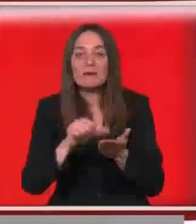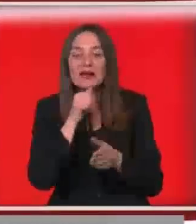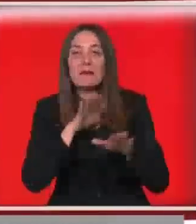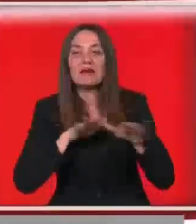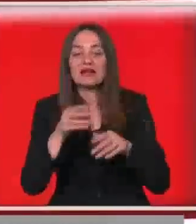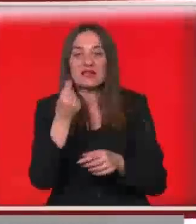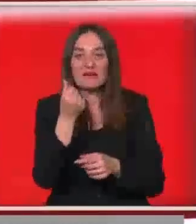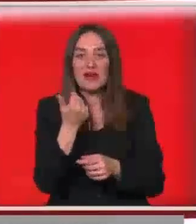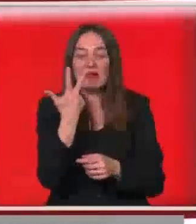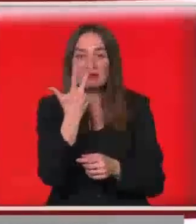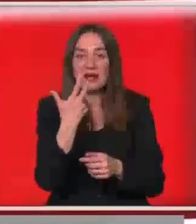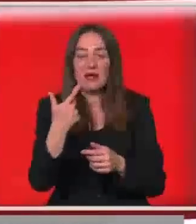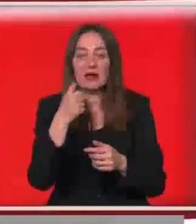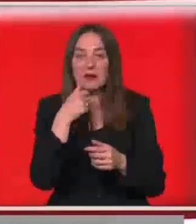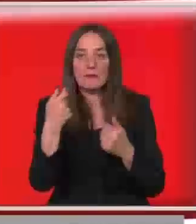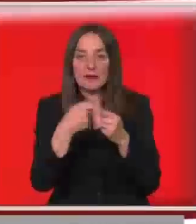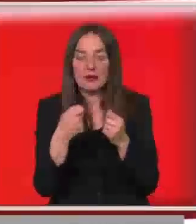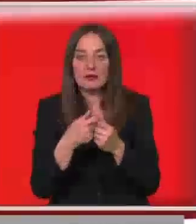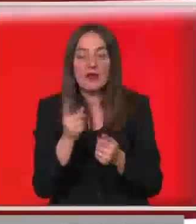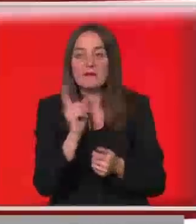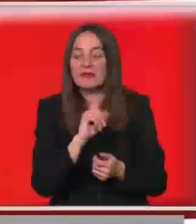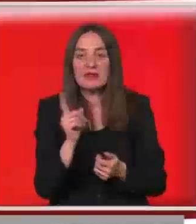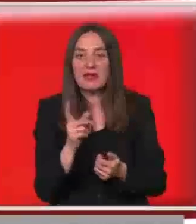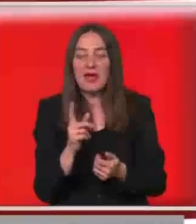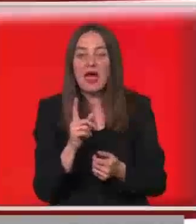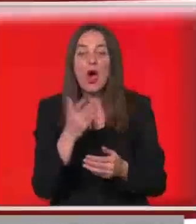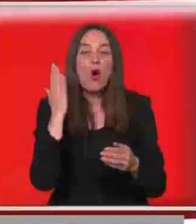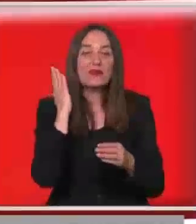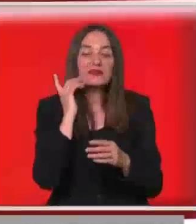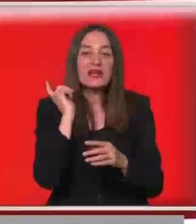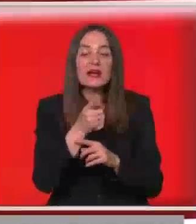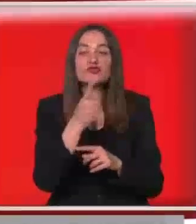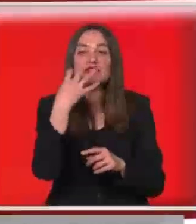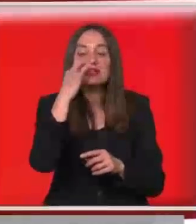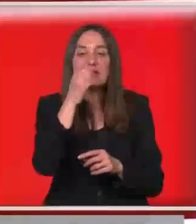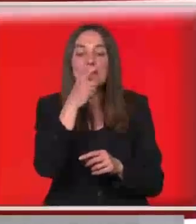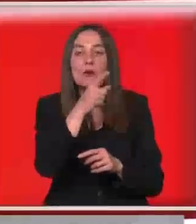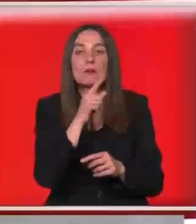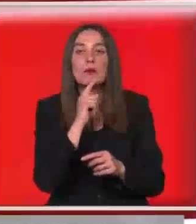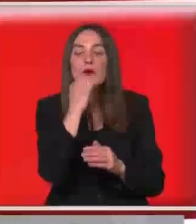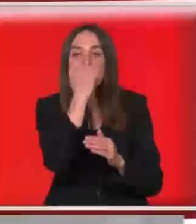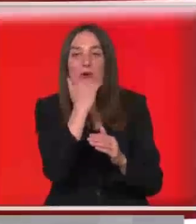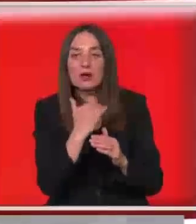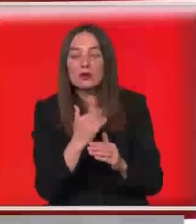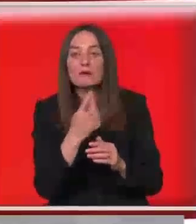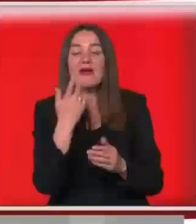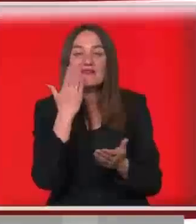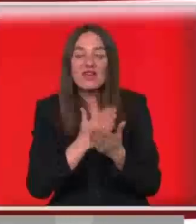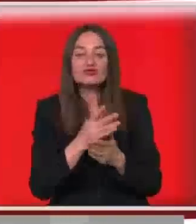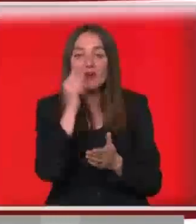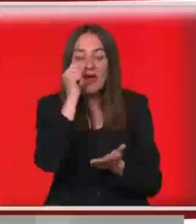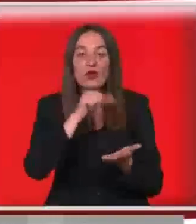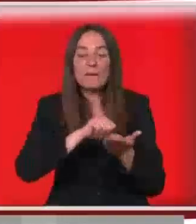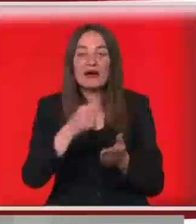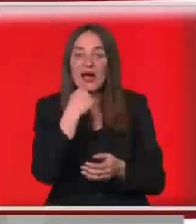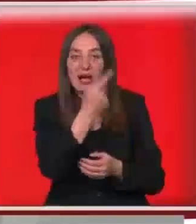Ministarstva financija, tripartitni, ne određuje se samo prema moratorijumu, već Narodna banka